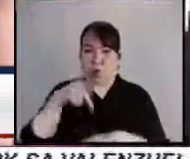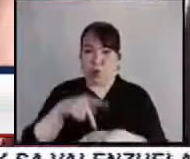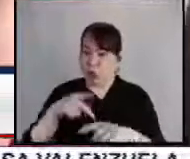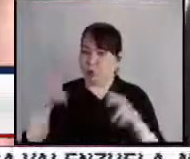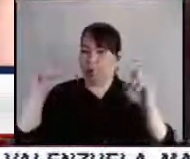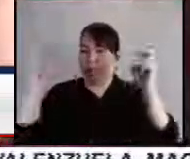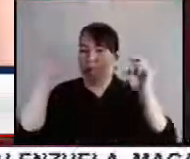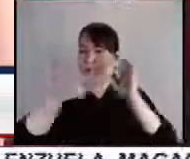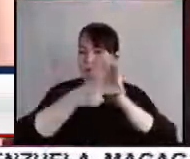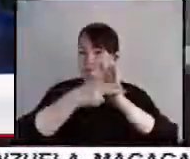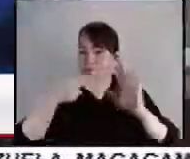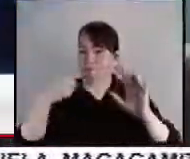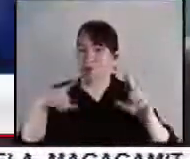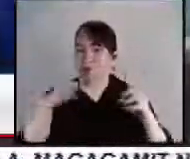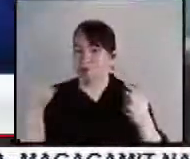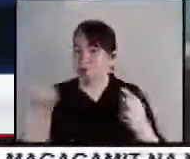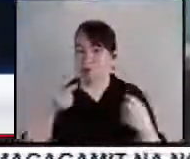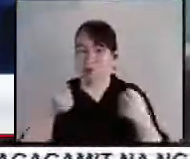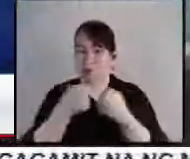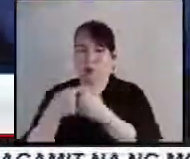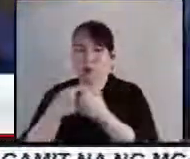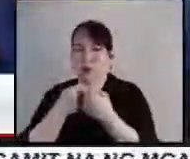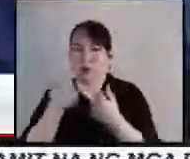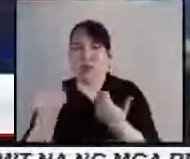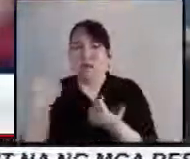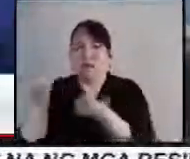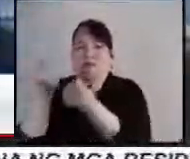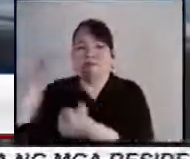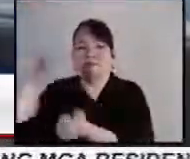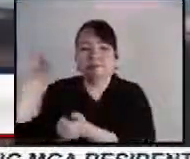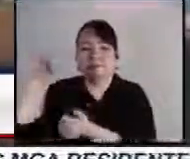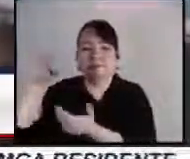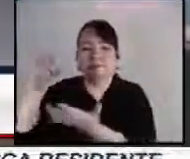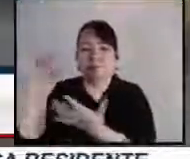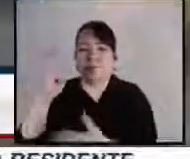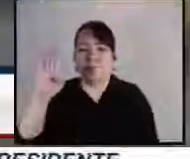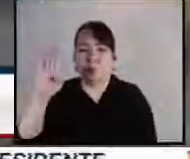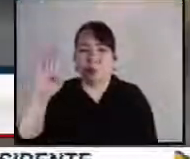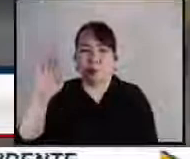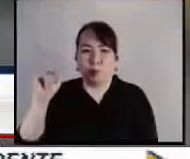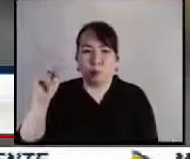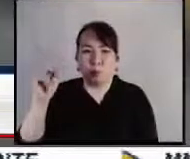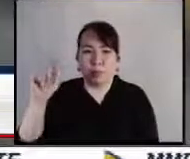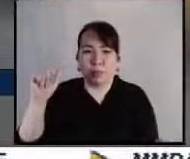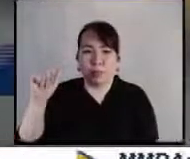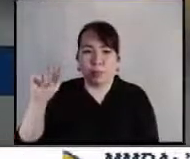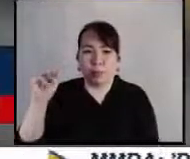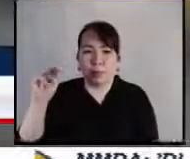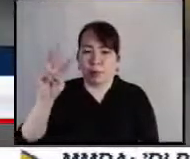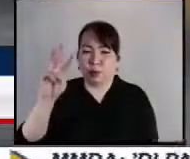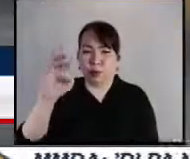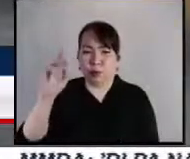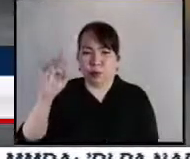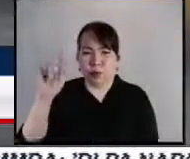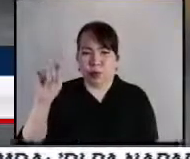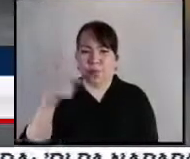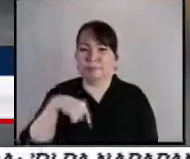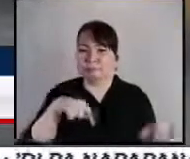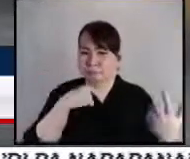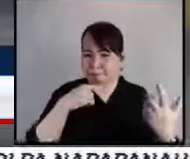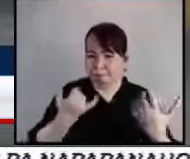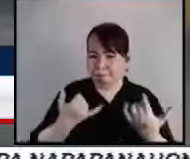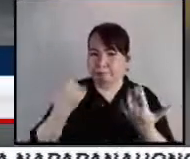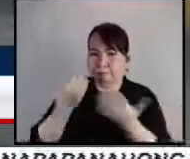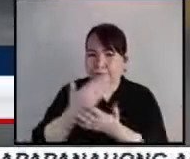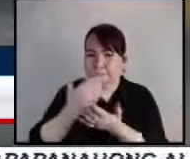isang 12-round bout ang vacant WBA Asia Super Bantamweight belt. May bago po kaming pinag-aaralan para sa